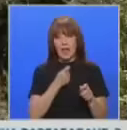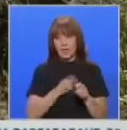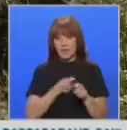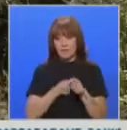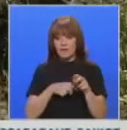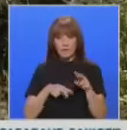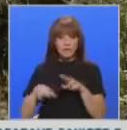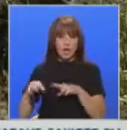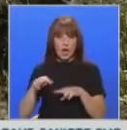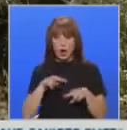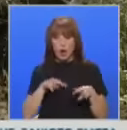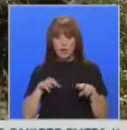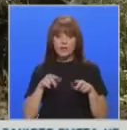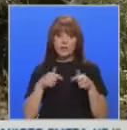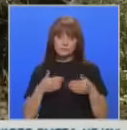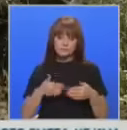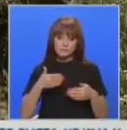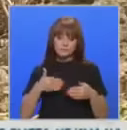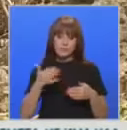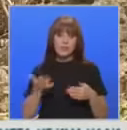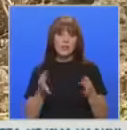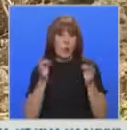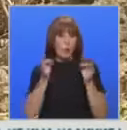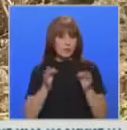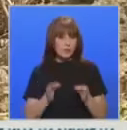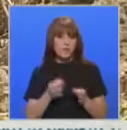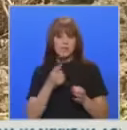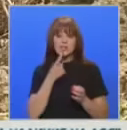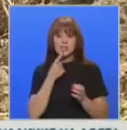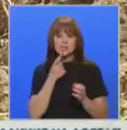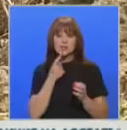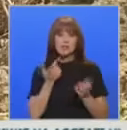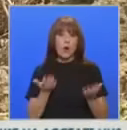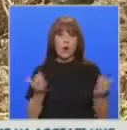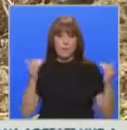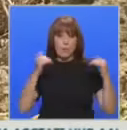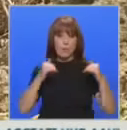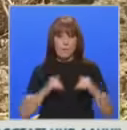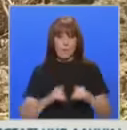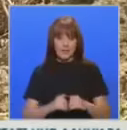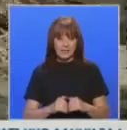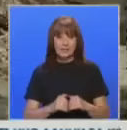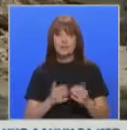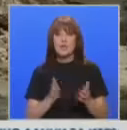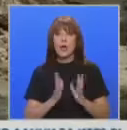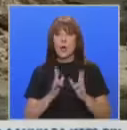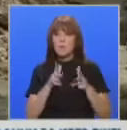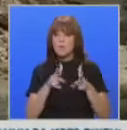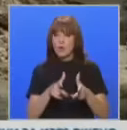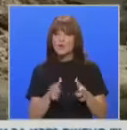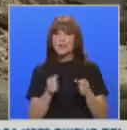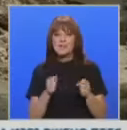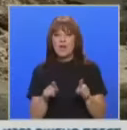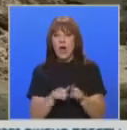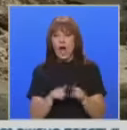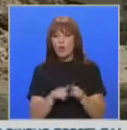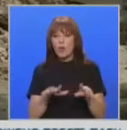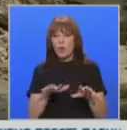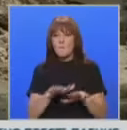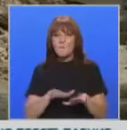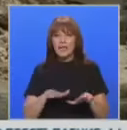тепърва техническа експертиза ще установява защо асфалта е пропаднал и част от платното е разцепено. По неофициална информация, моста се е държал на магия. Според